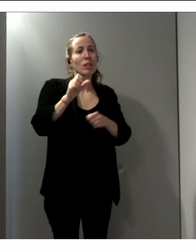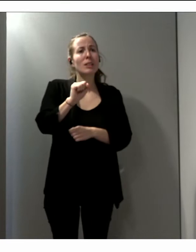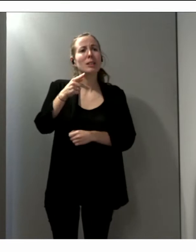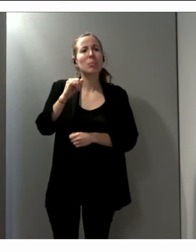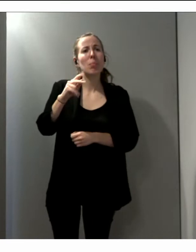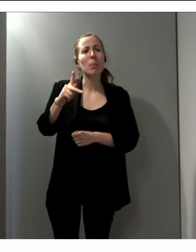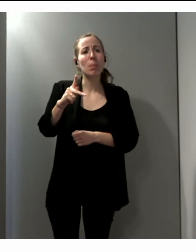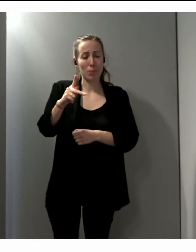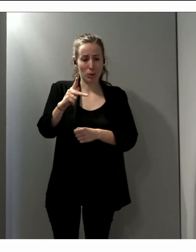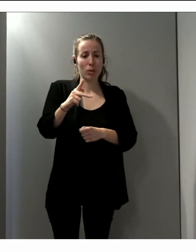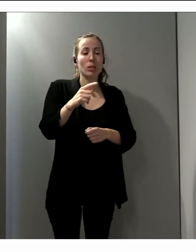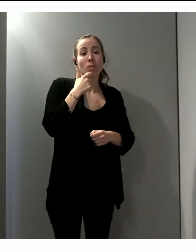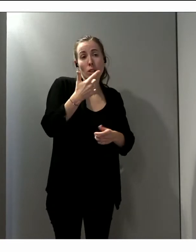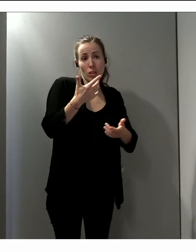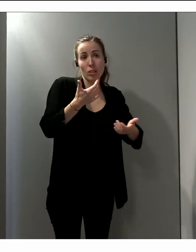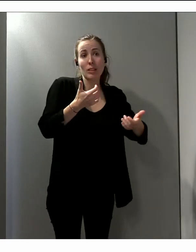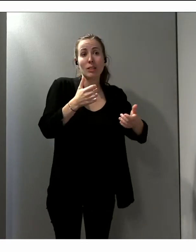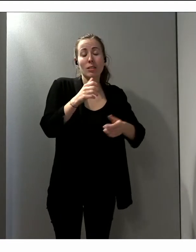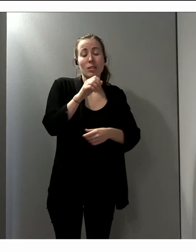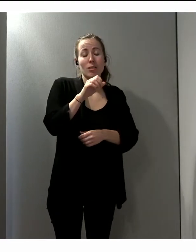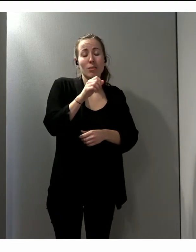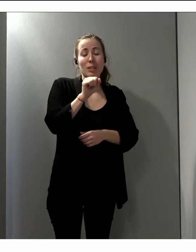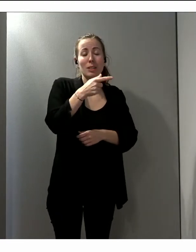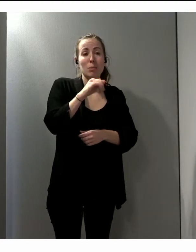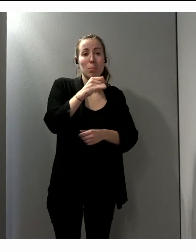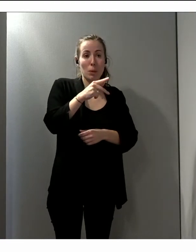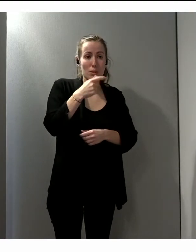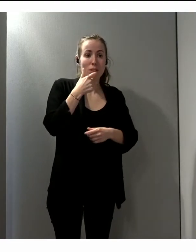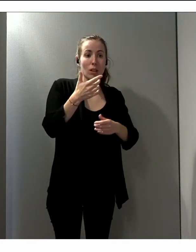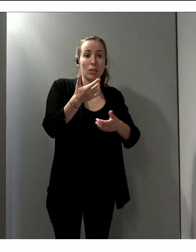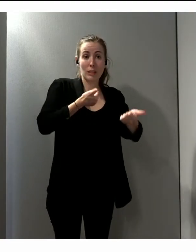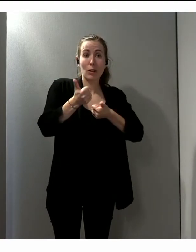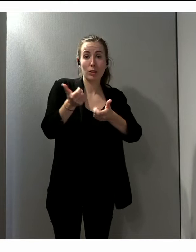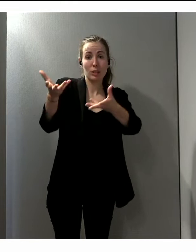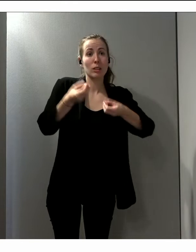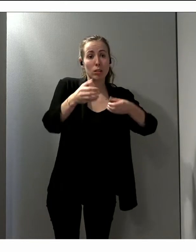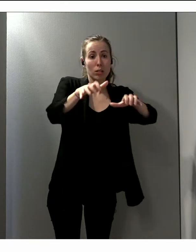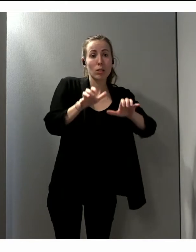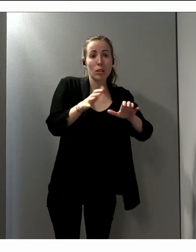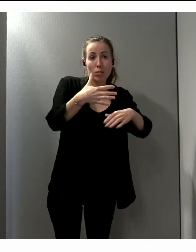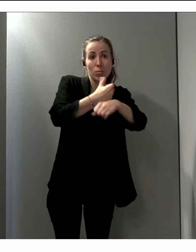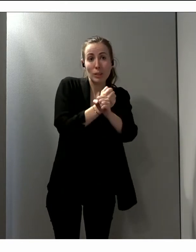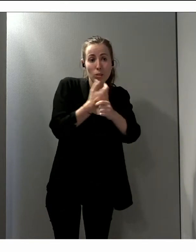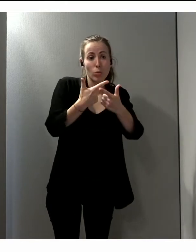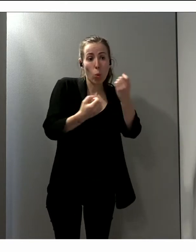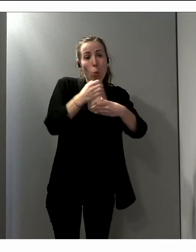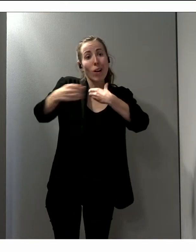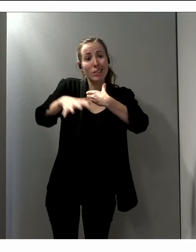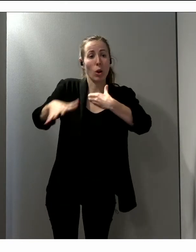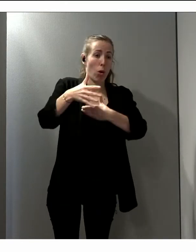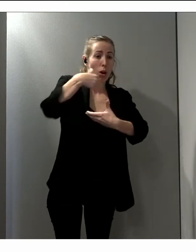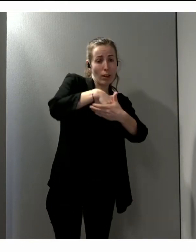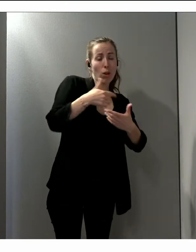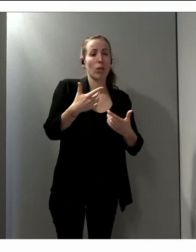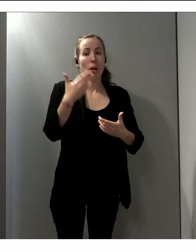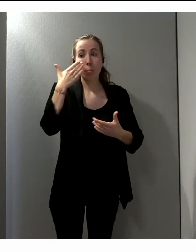SPIP, des services pénitentiaires d'insertion et de probation, et en milieu fermé et en milieu ouvert, pour permettre un hébergement aux personnes qui n'en ont